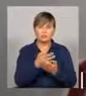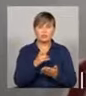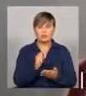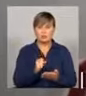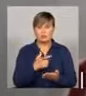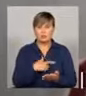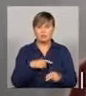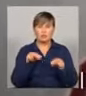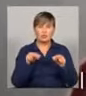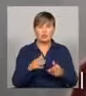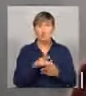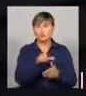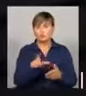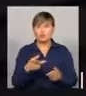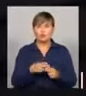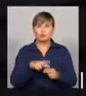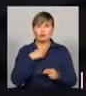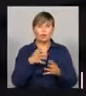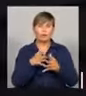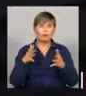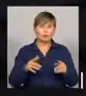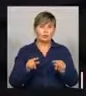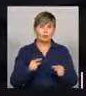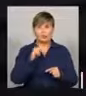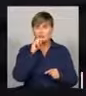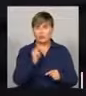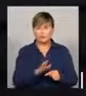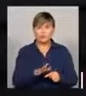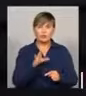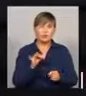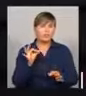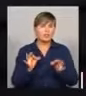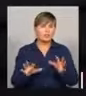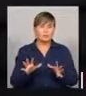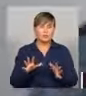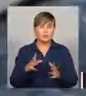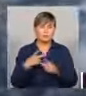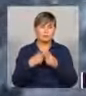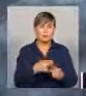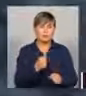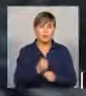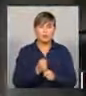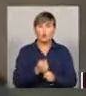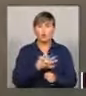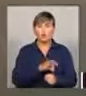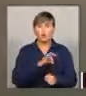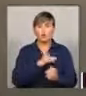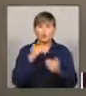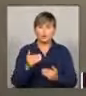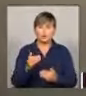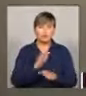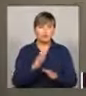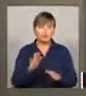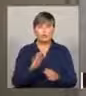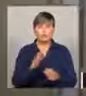чистосердечное признание, есть люди, которые считают, что большинство задержанных невиновны и их несправедливо заключили под стражу. Но юрист Габит Омирбеков не разделяет их